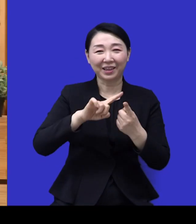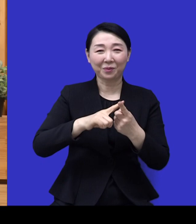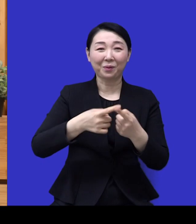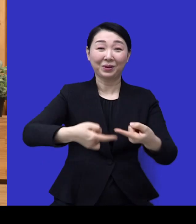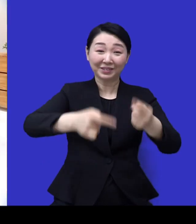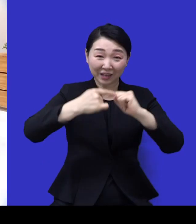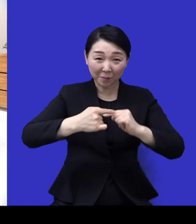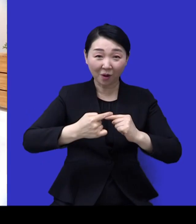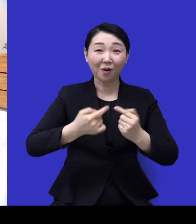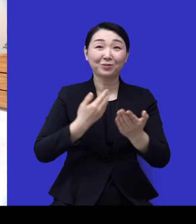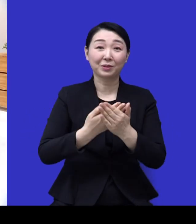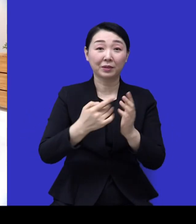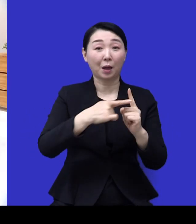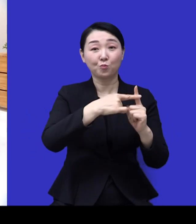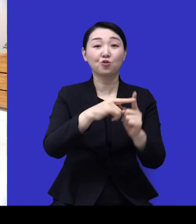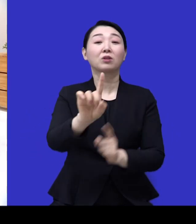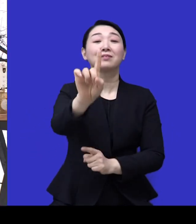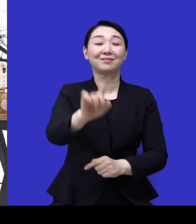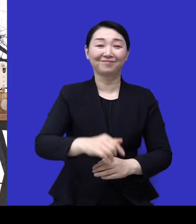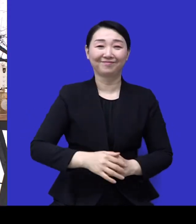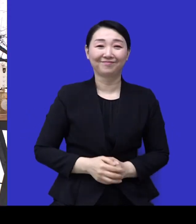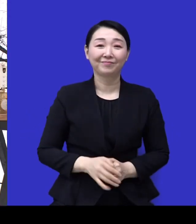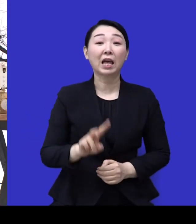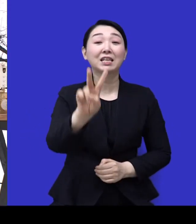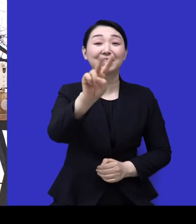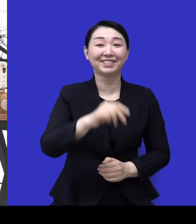같아요. 저 무조건 1.